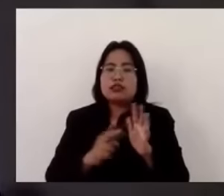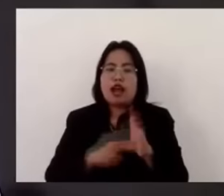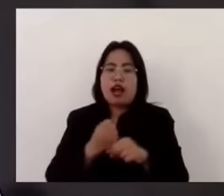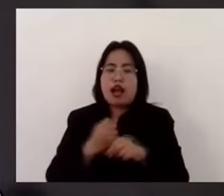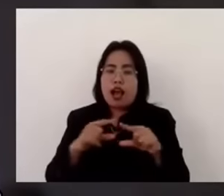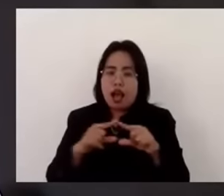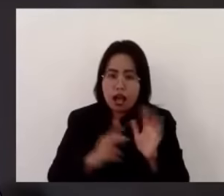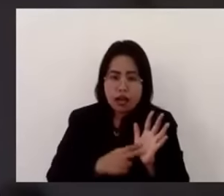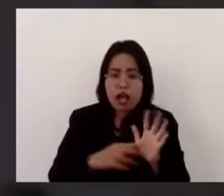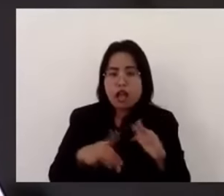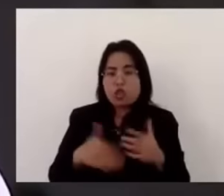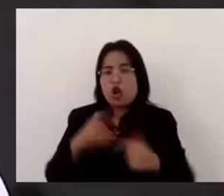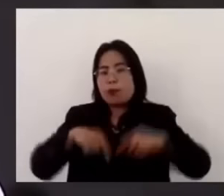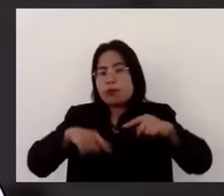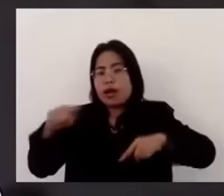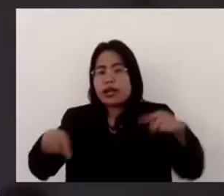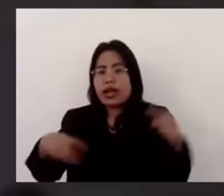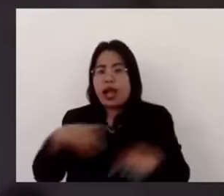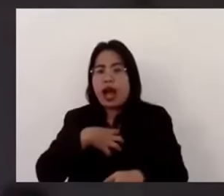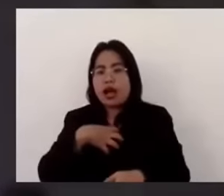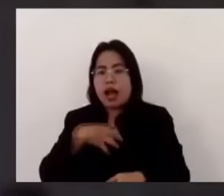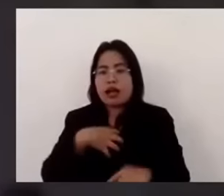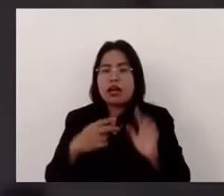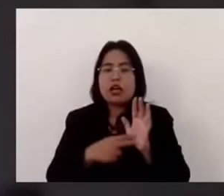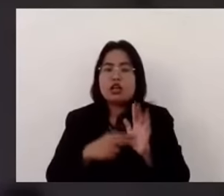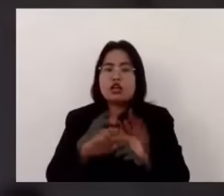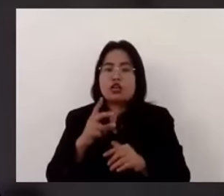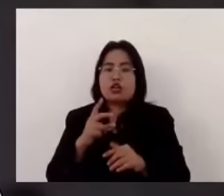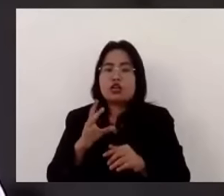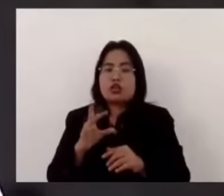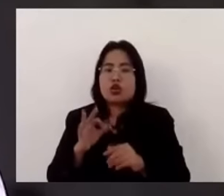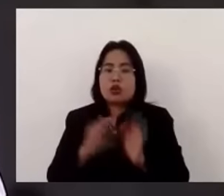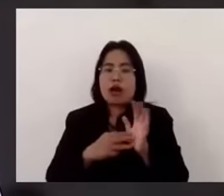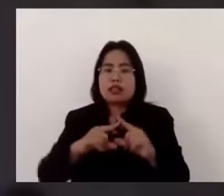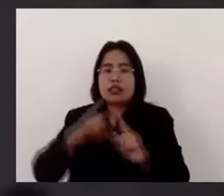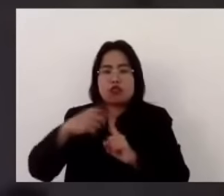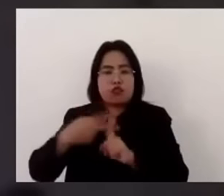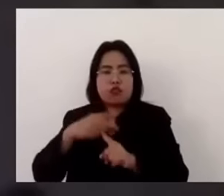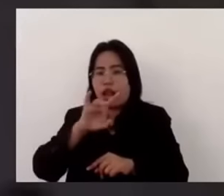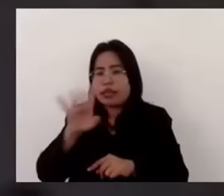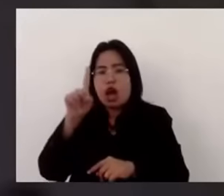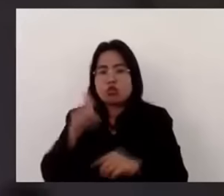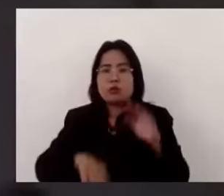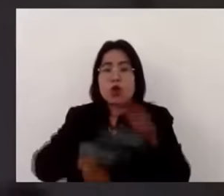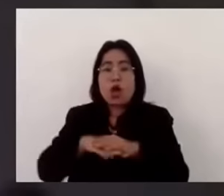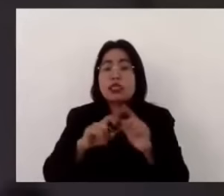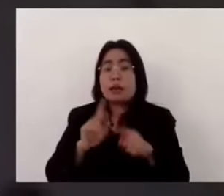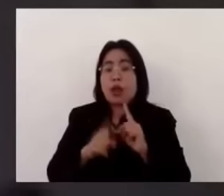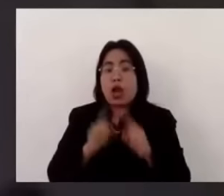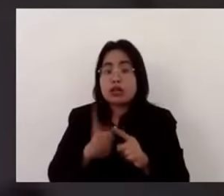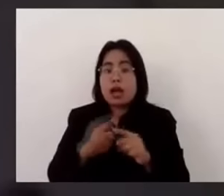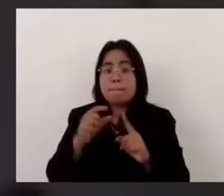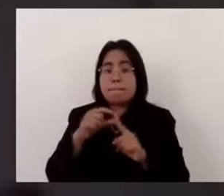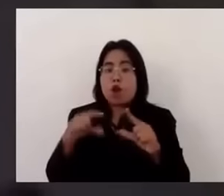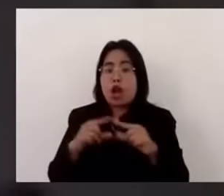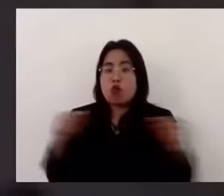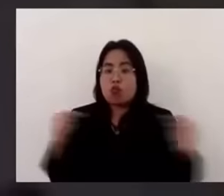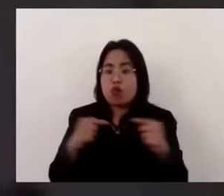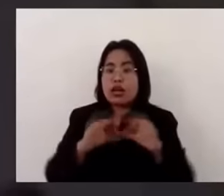dan berbagai hak-hak normatif lainnya ya harus dipenuhi akan tetapi kalau terjadi pola hubungan kerja